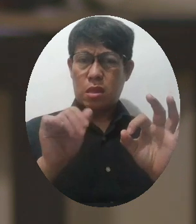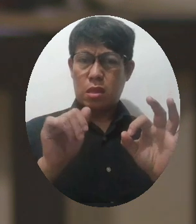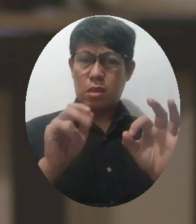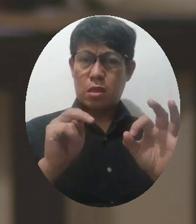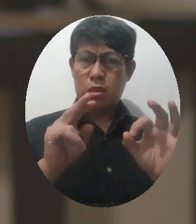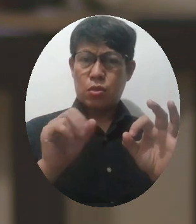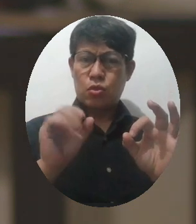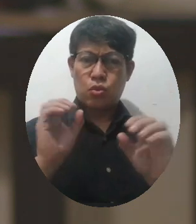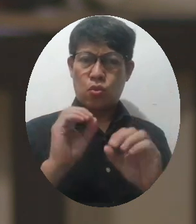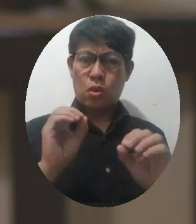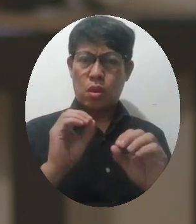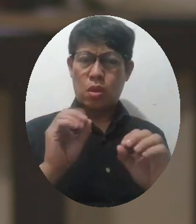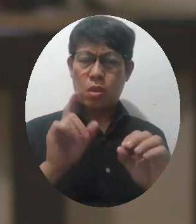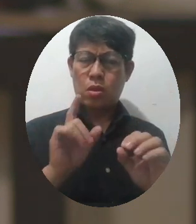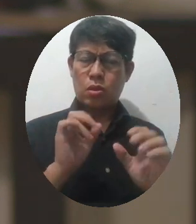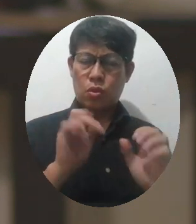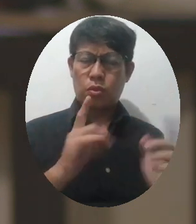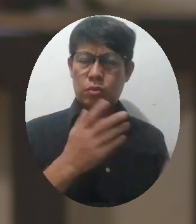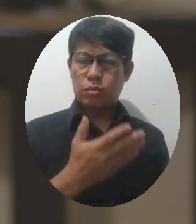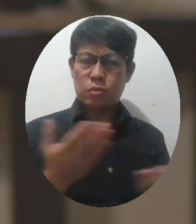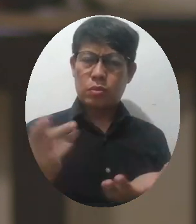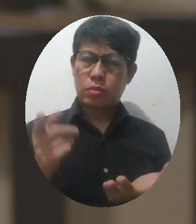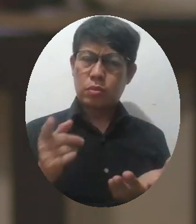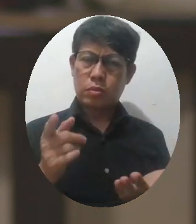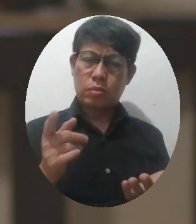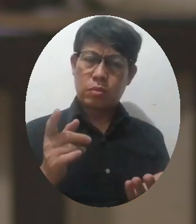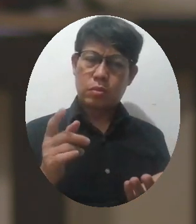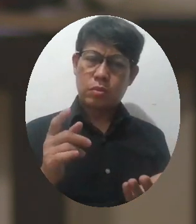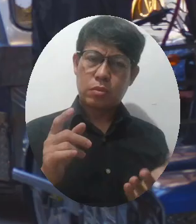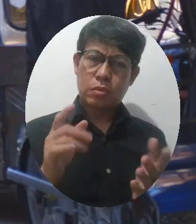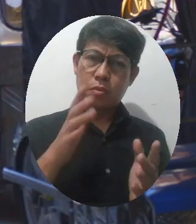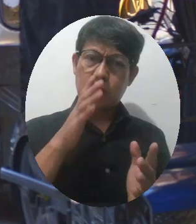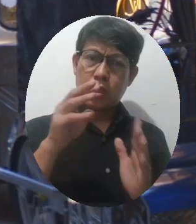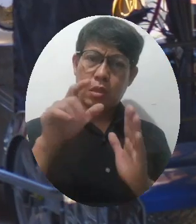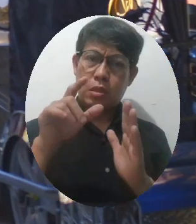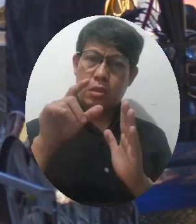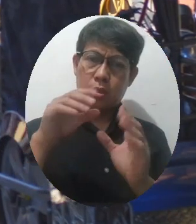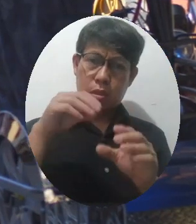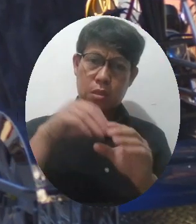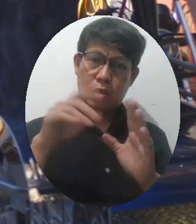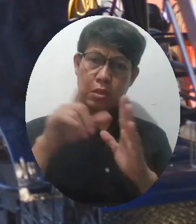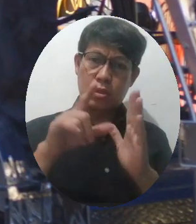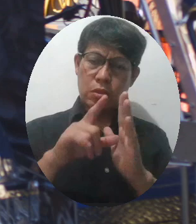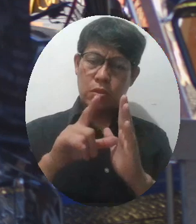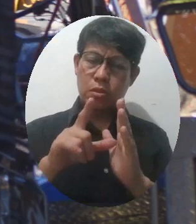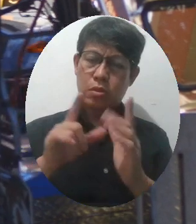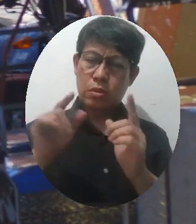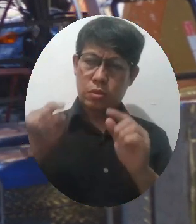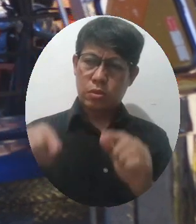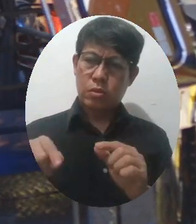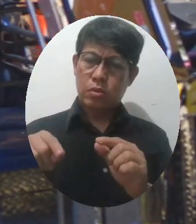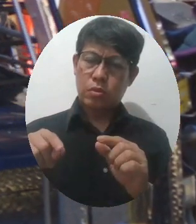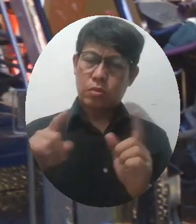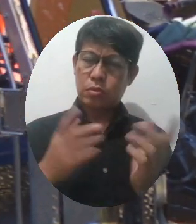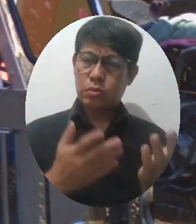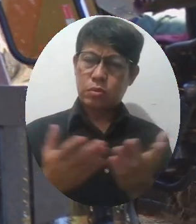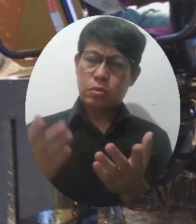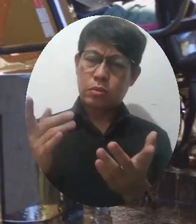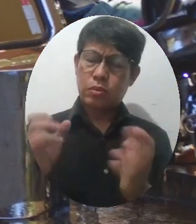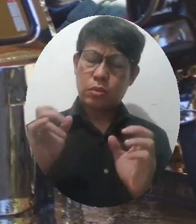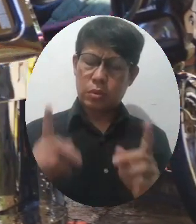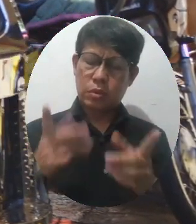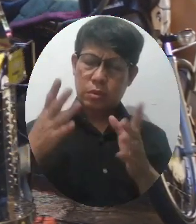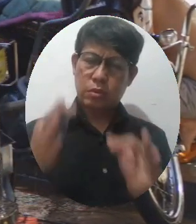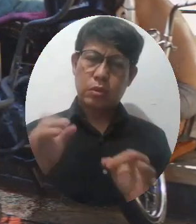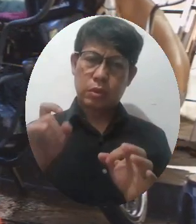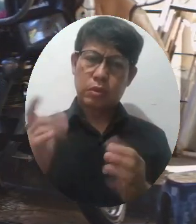noon, pumunta po ako doon sa bahay ng biyanan namin. Ay, ng biyanan ko po. Doon po napagkasundoan na dalhin po yung